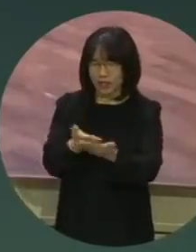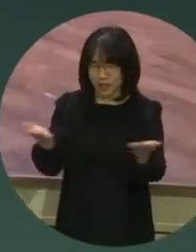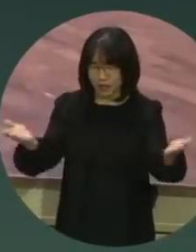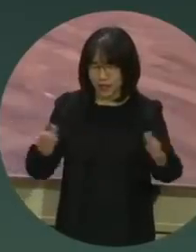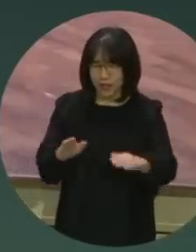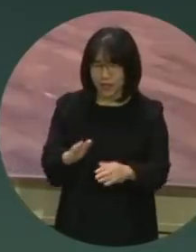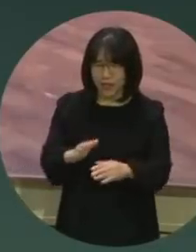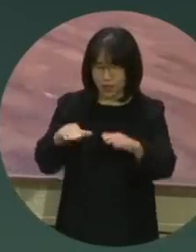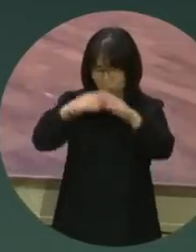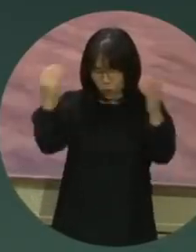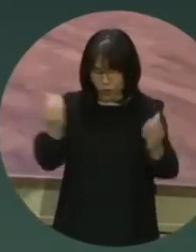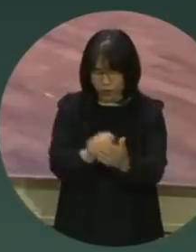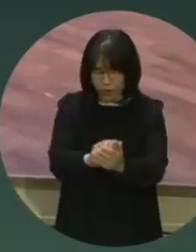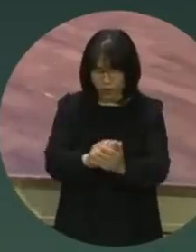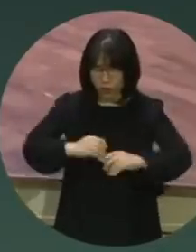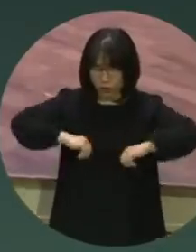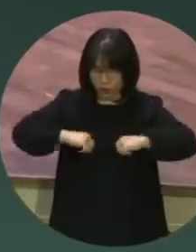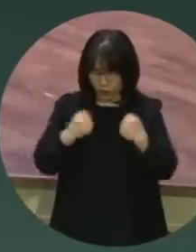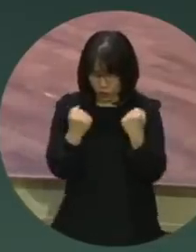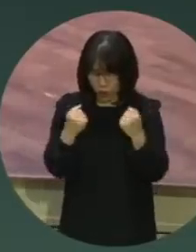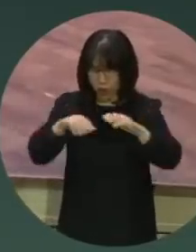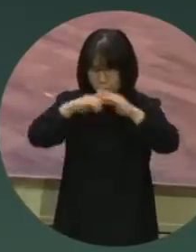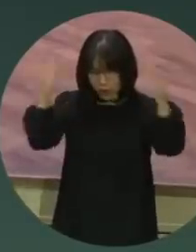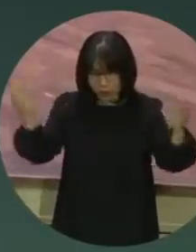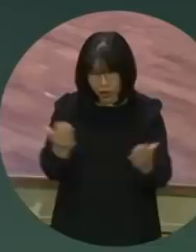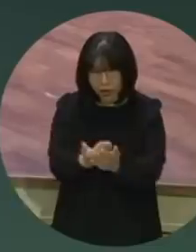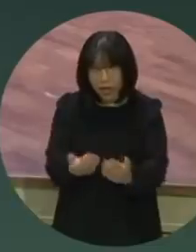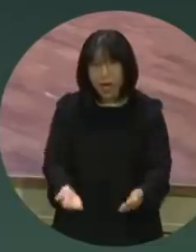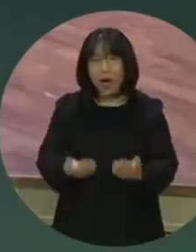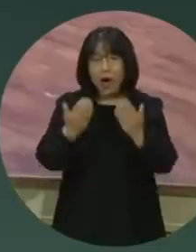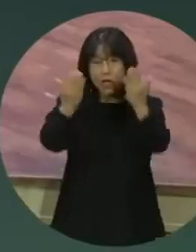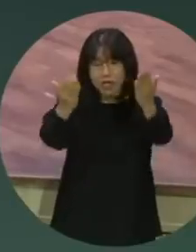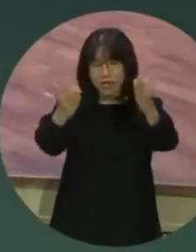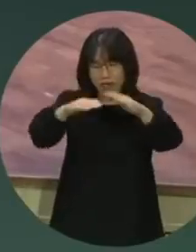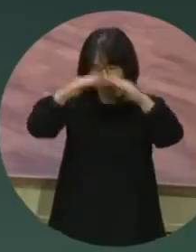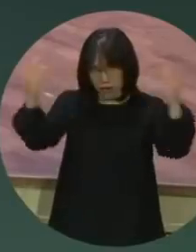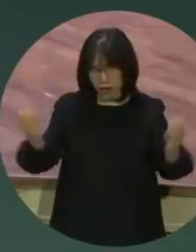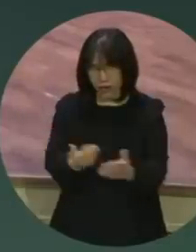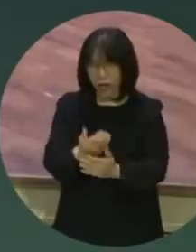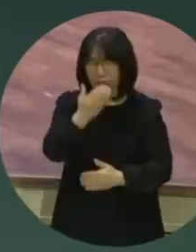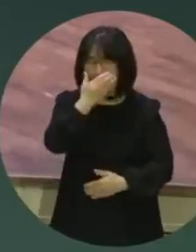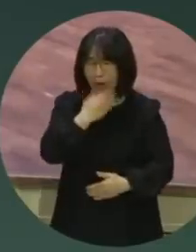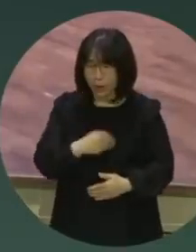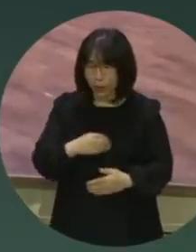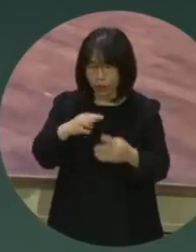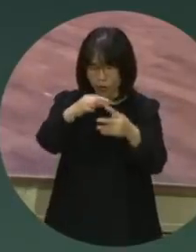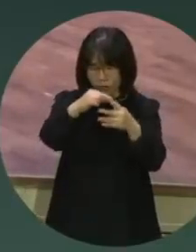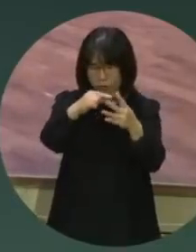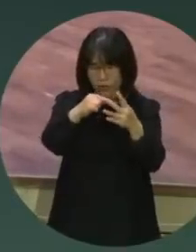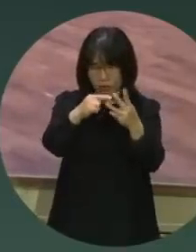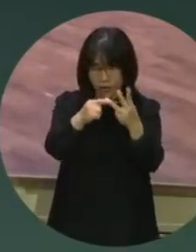절대 순종, 절대 헌신, 절대 행복. 이 3일 동안